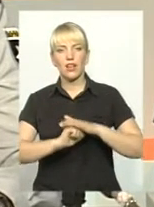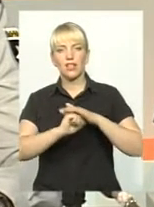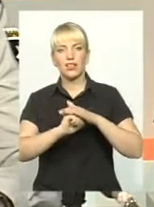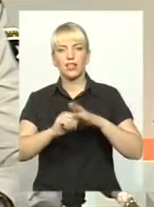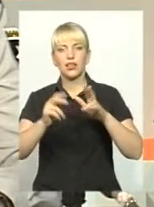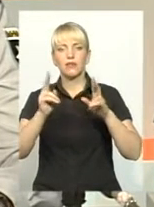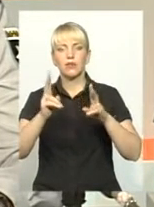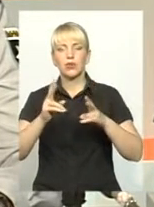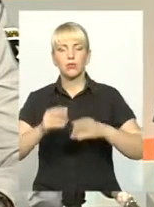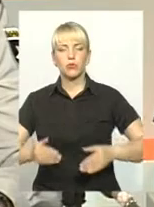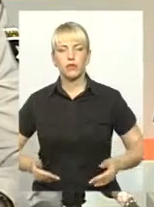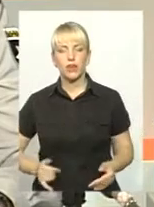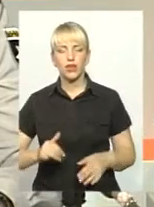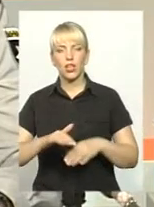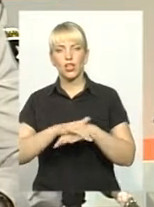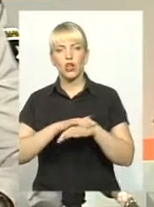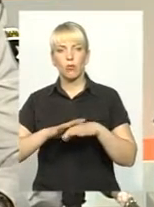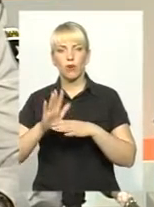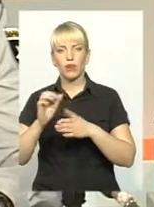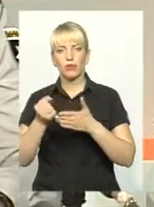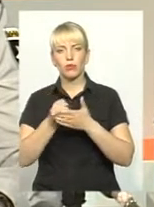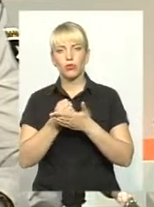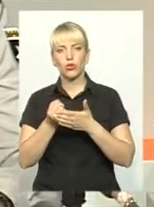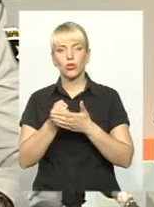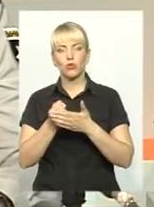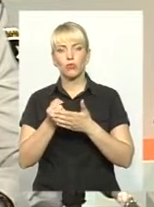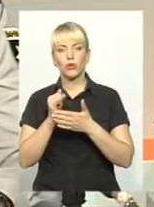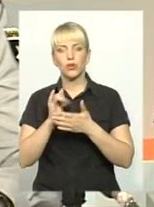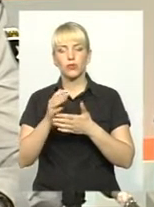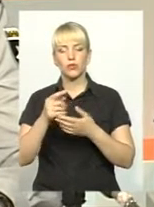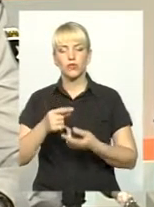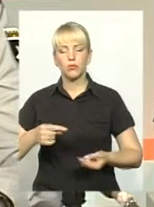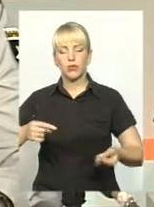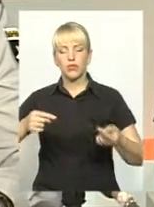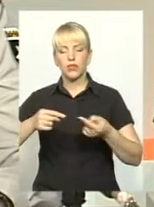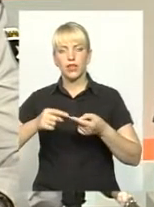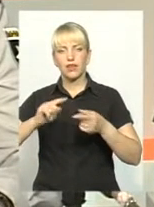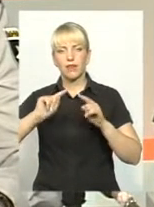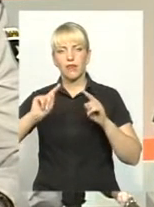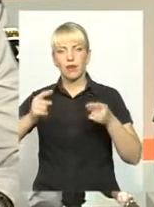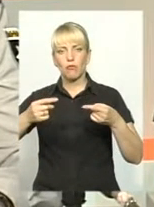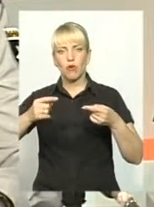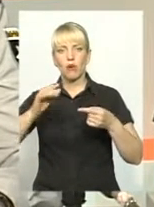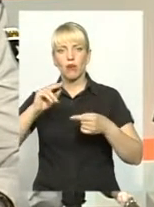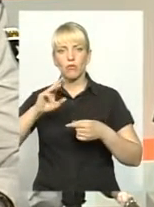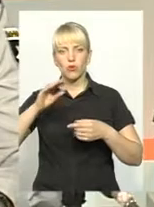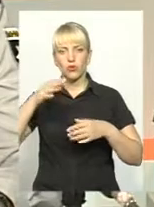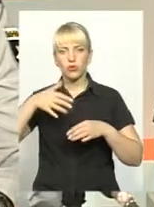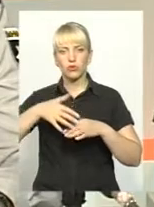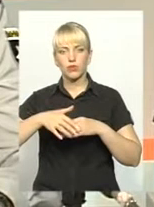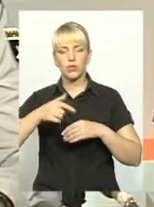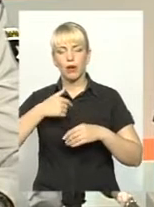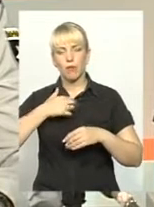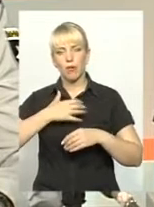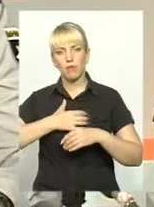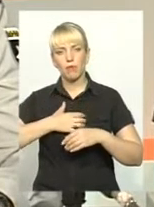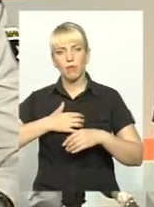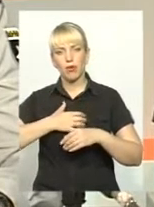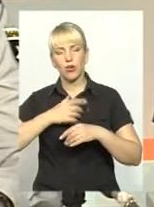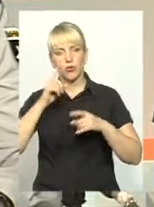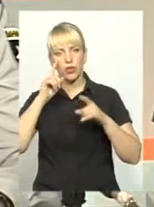проживають, і громада буде клопотати, і вони будуть відповідати кваліфікаційним вимогам, зрозуміло, що я б ставив пріоритет на